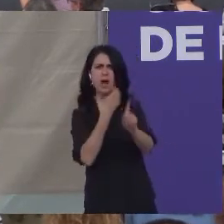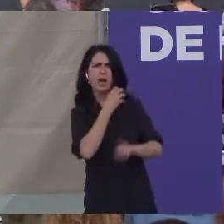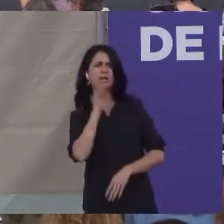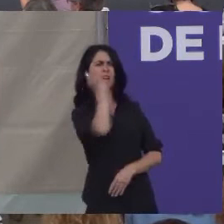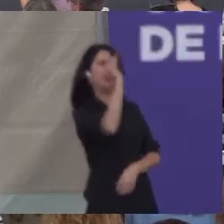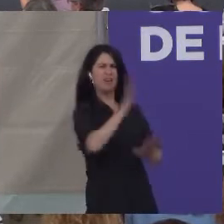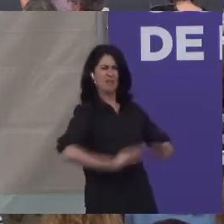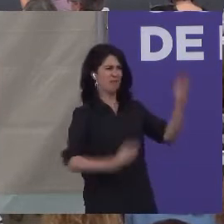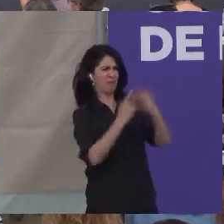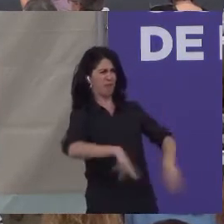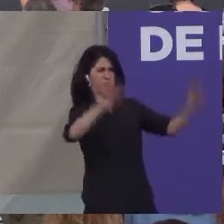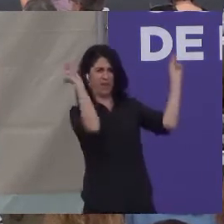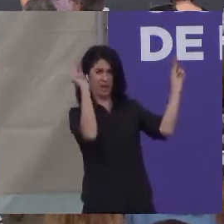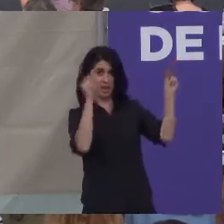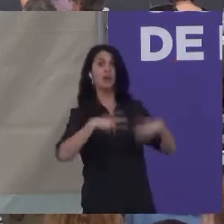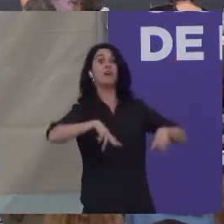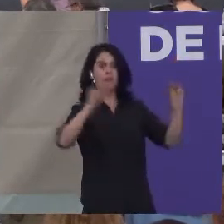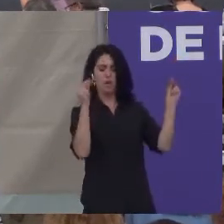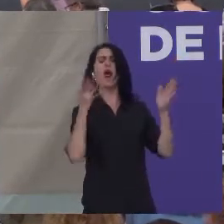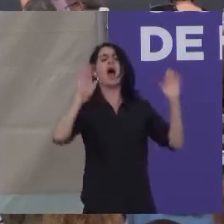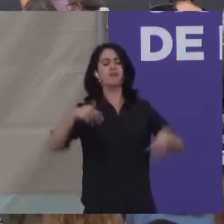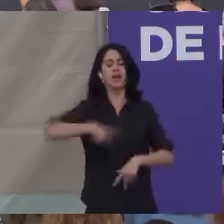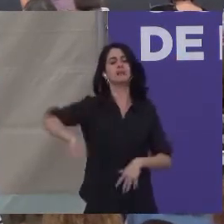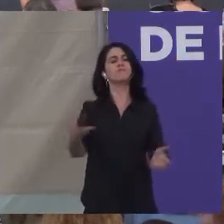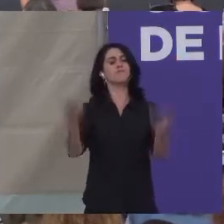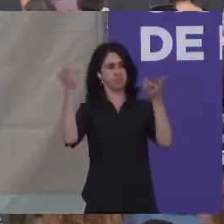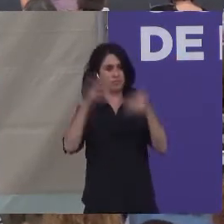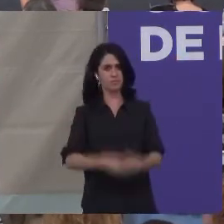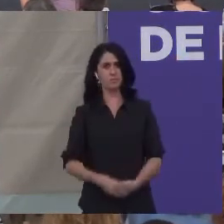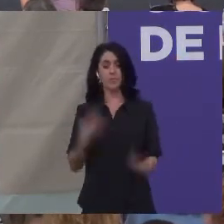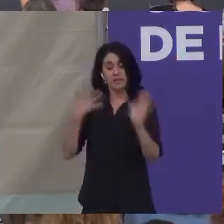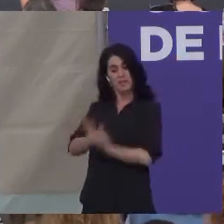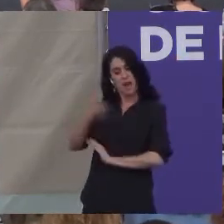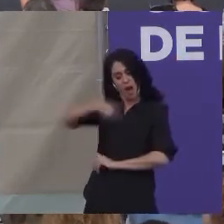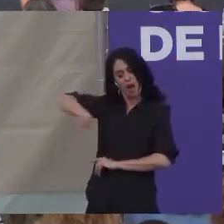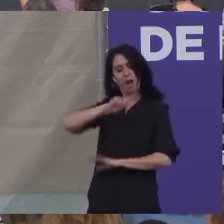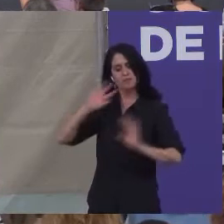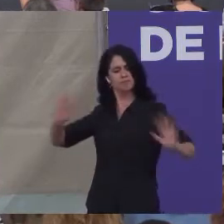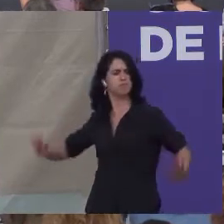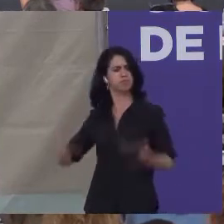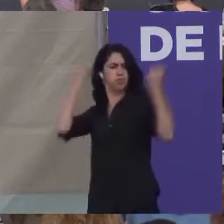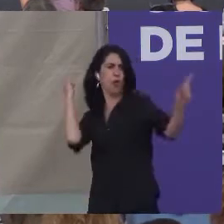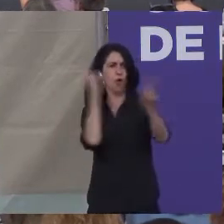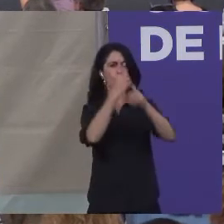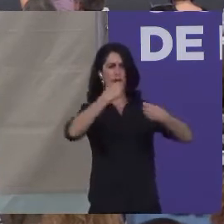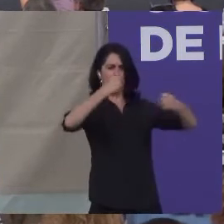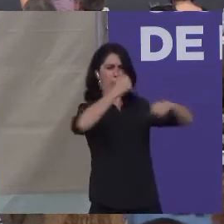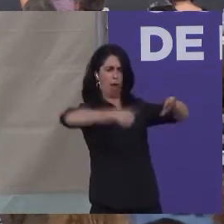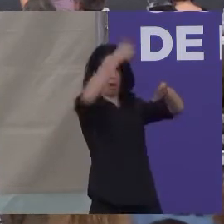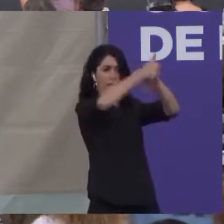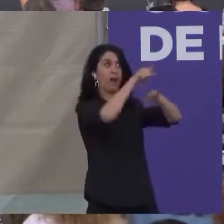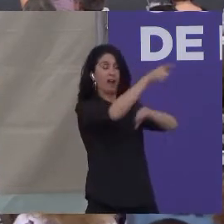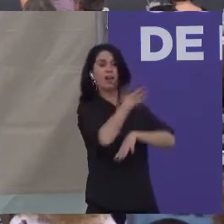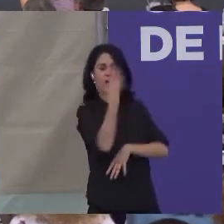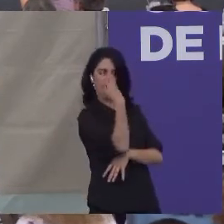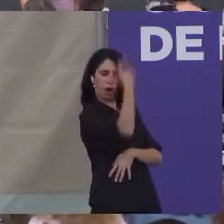i junts van guanyar. Un poble que s'alça front als poderosos, al que volen agafar el que és de tots